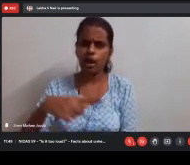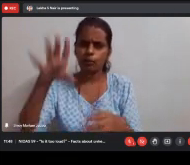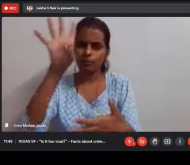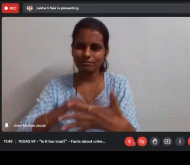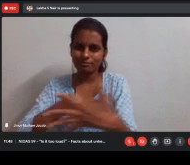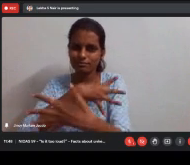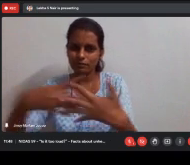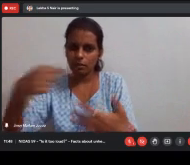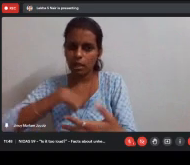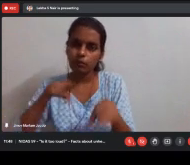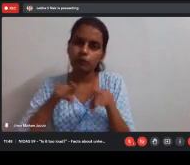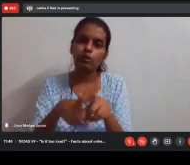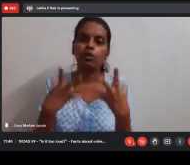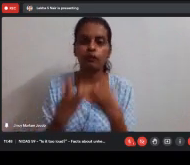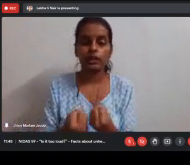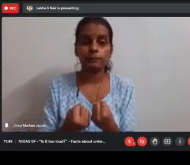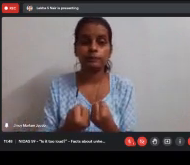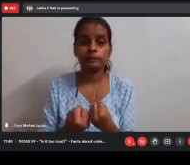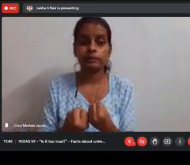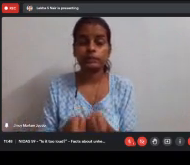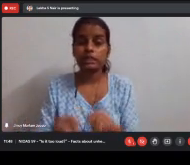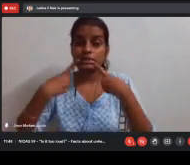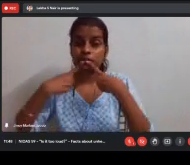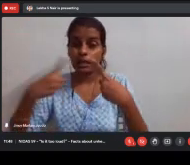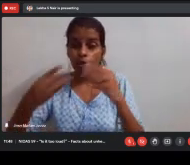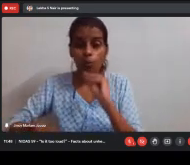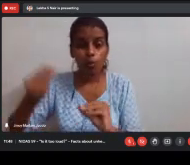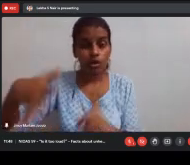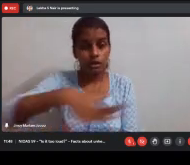വോളിയം കൂട്ടിയേ പറ്റുള്ളൂ. സോ ഇങ്ങനെയുള്ള